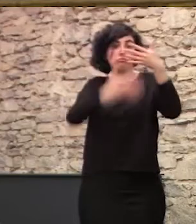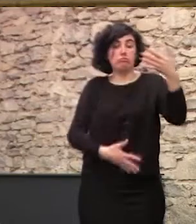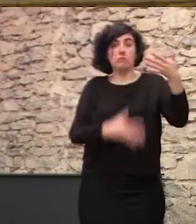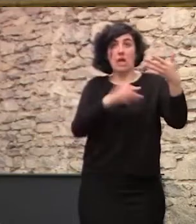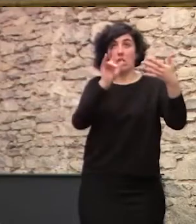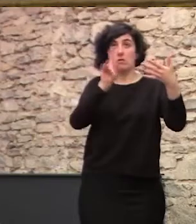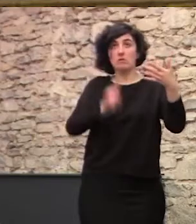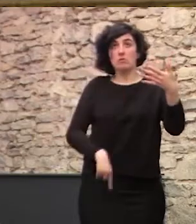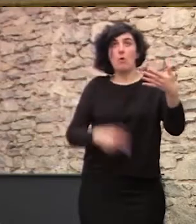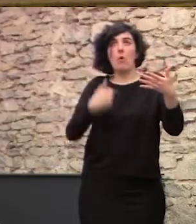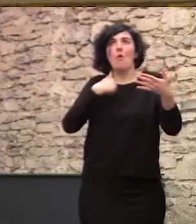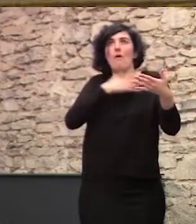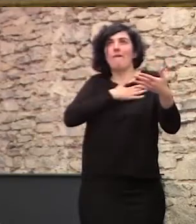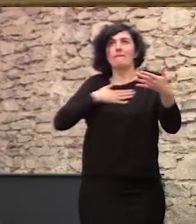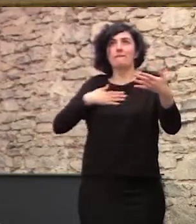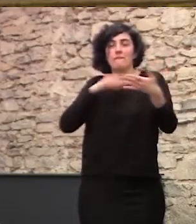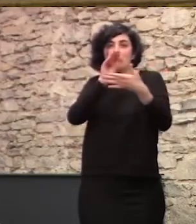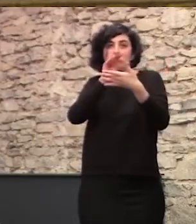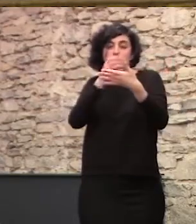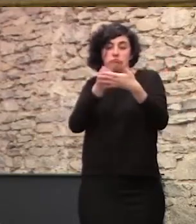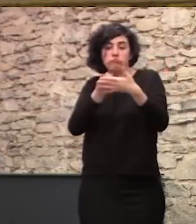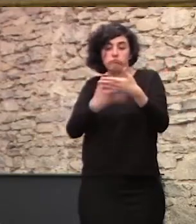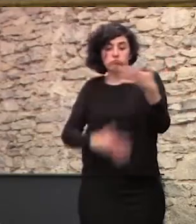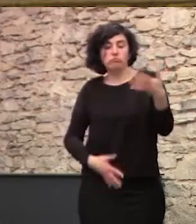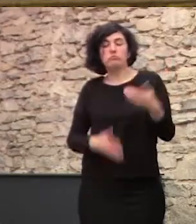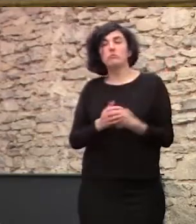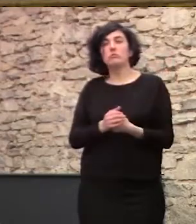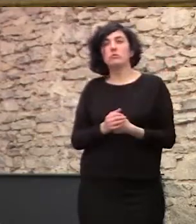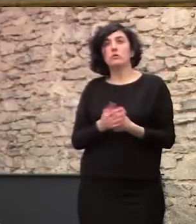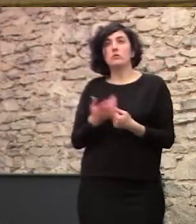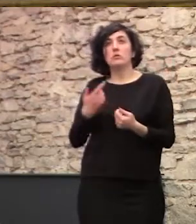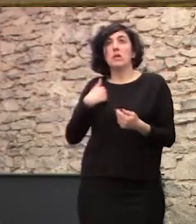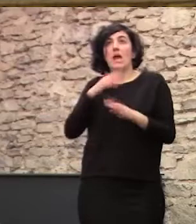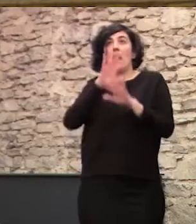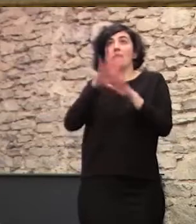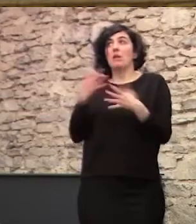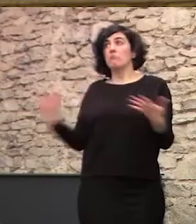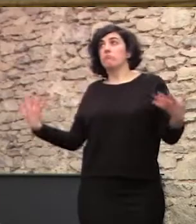orduan hori, joaten gara pixkat hori uztartzen,